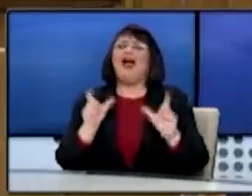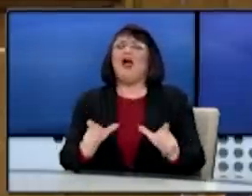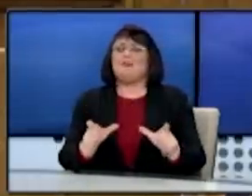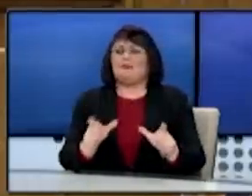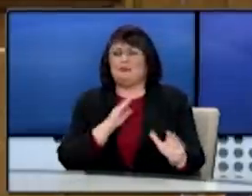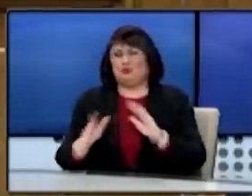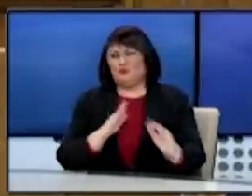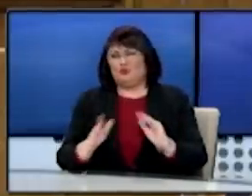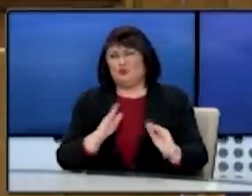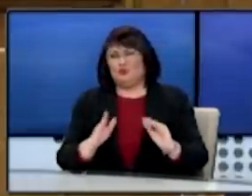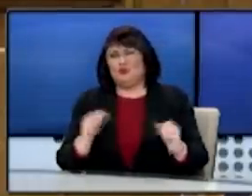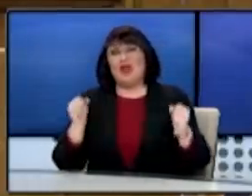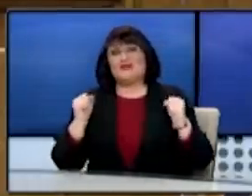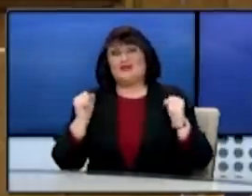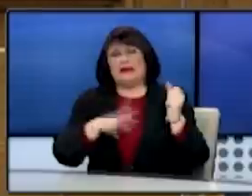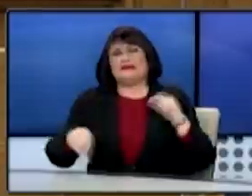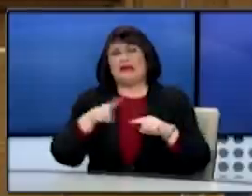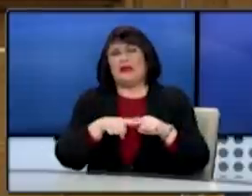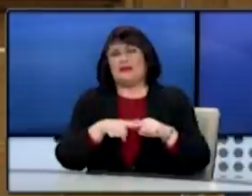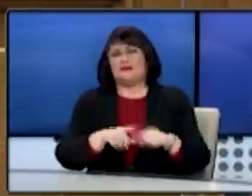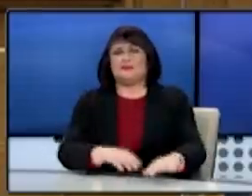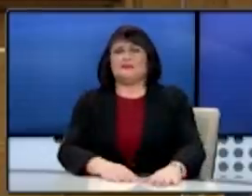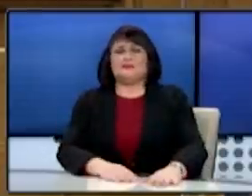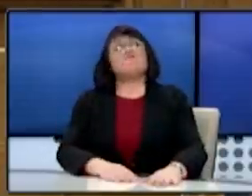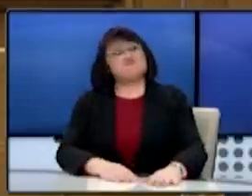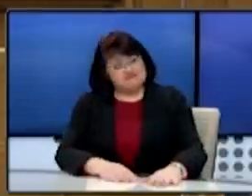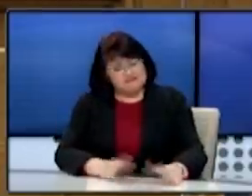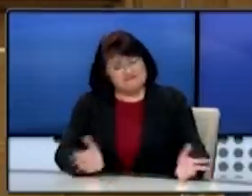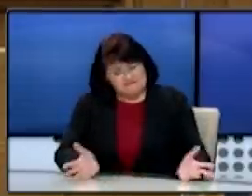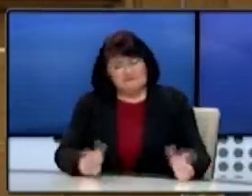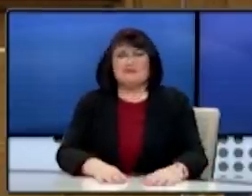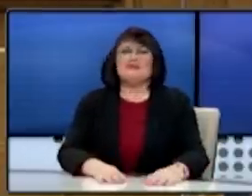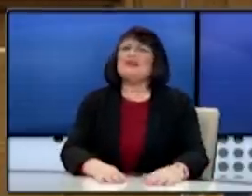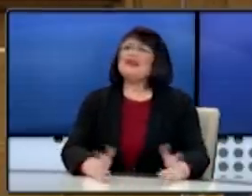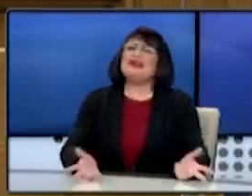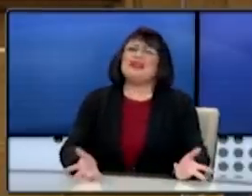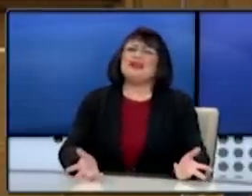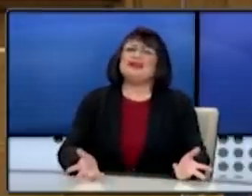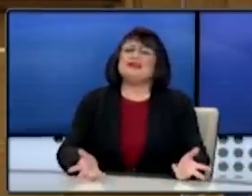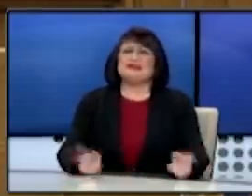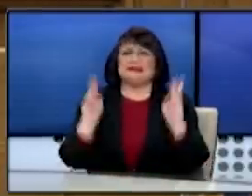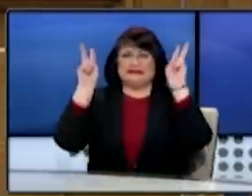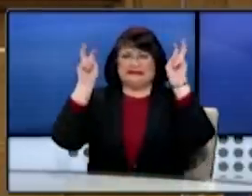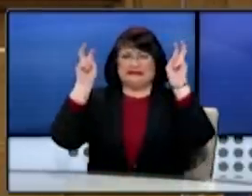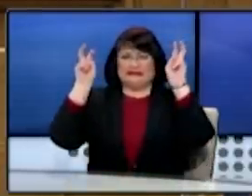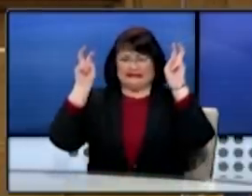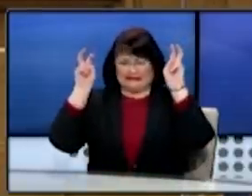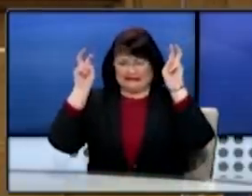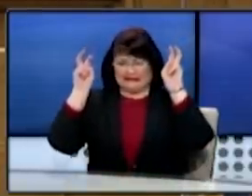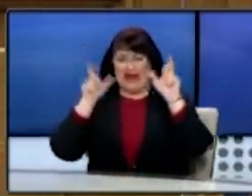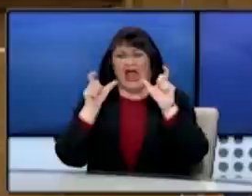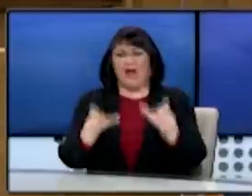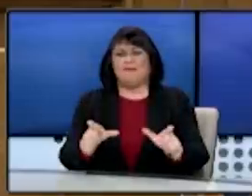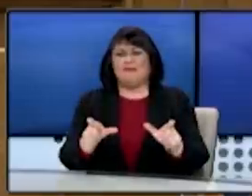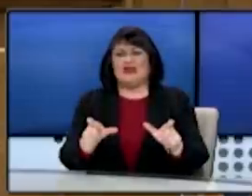την προστασία, την ασφάλεια της χώρας. Μάλιστα. Δηλαδή, βαφτίζεται άμυνα και ασφάλεια